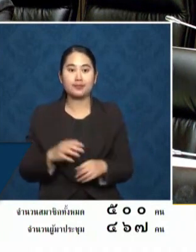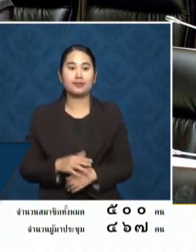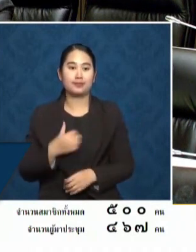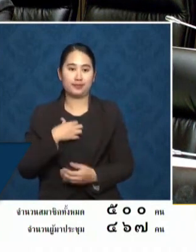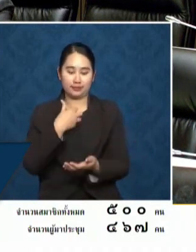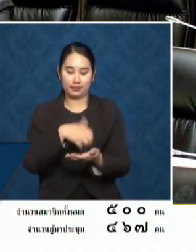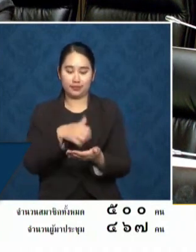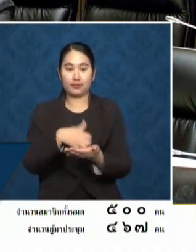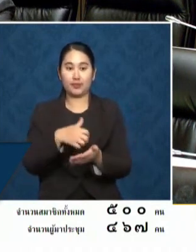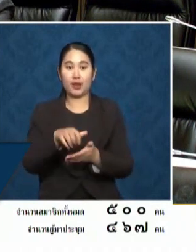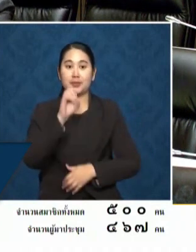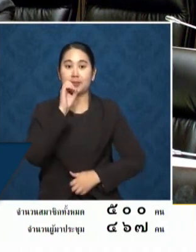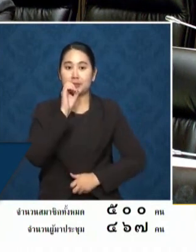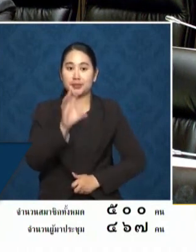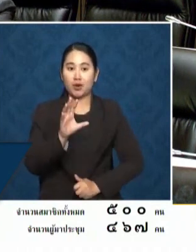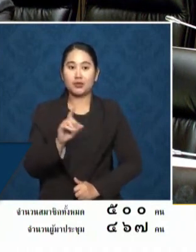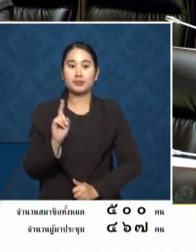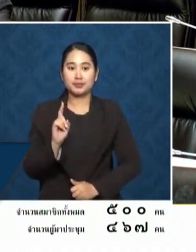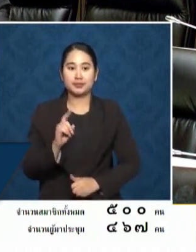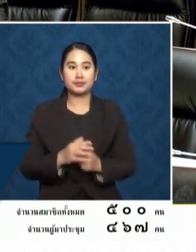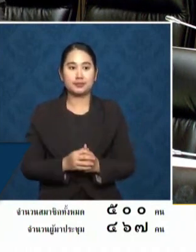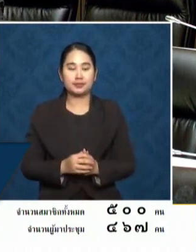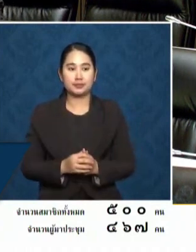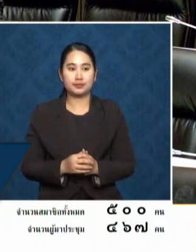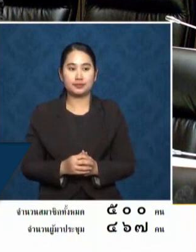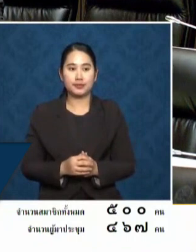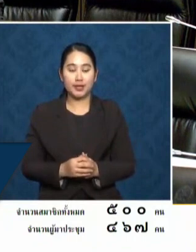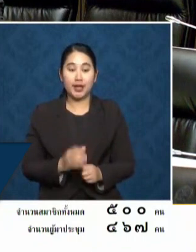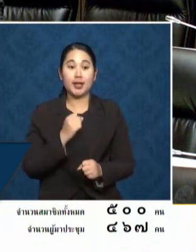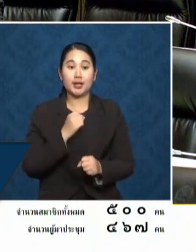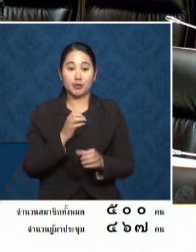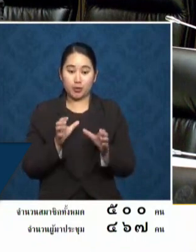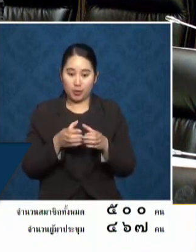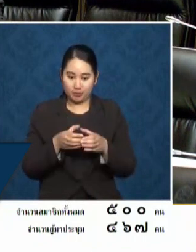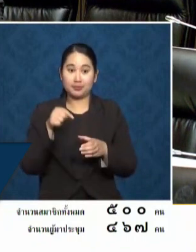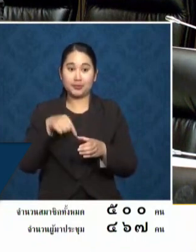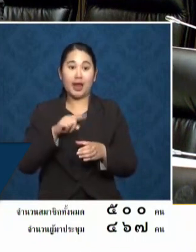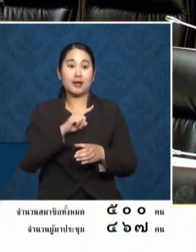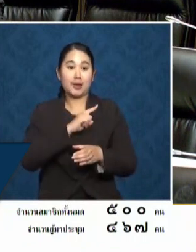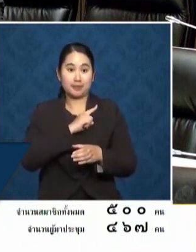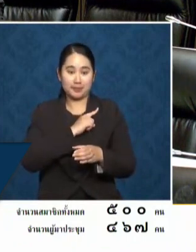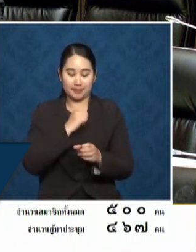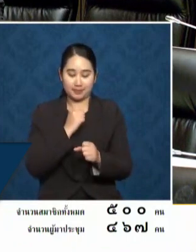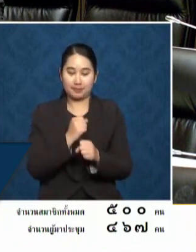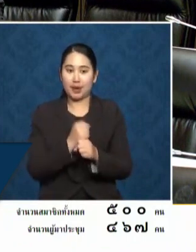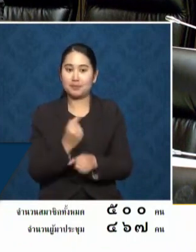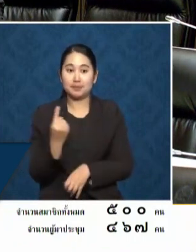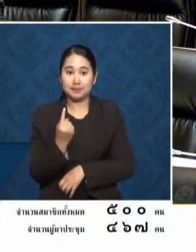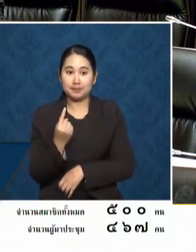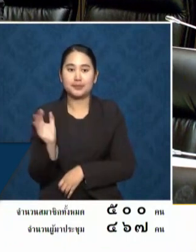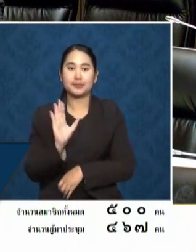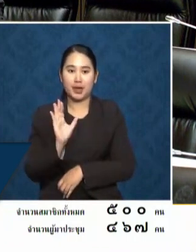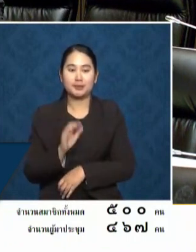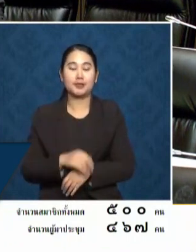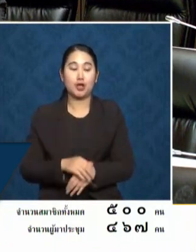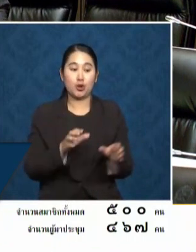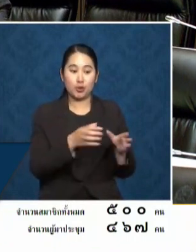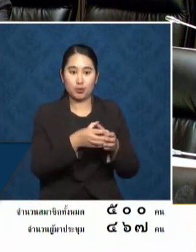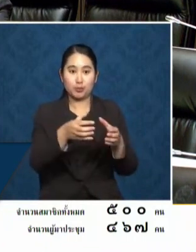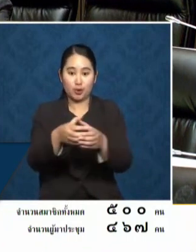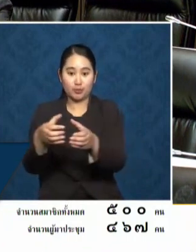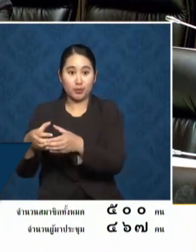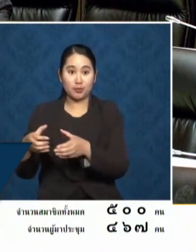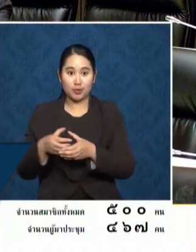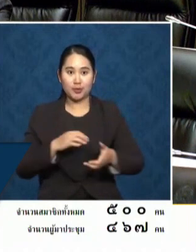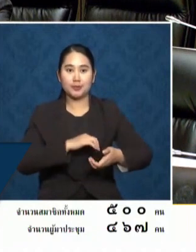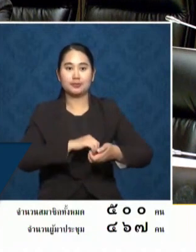จะสื่อสารแบบนี้ครับภารกิจนี้ไม่ใช่ภารกิจของแค่ฝ่ายใดฝ่ายหนึ่งครับแต่เป็นภารกิจที่เราต้องทำงานร่วมกันในการ